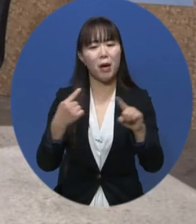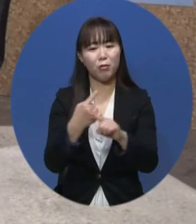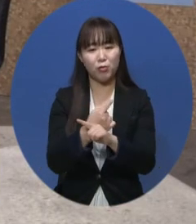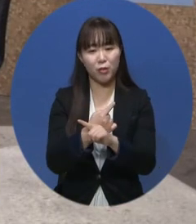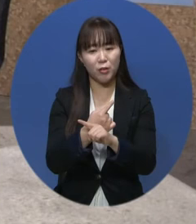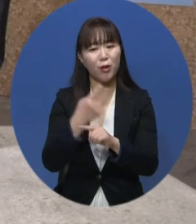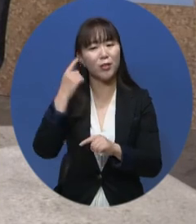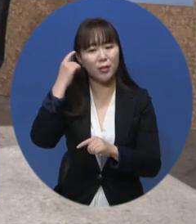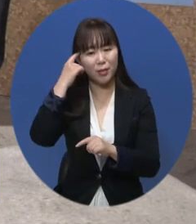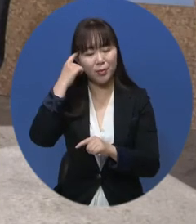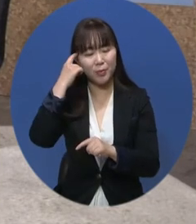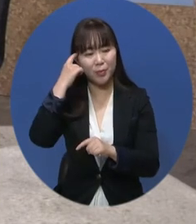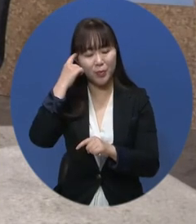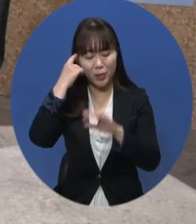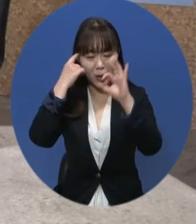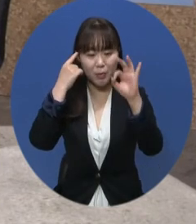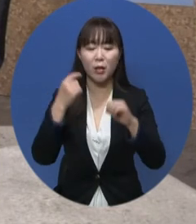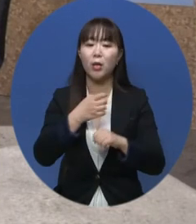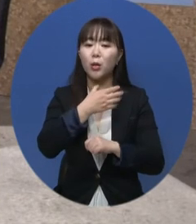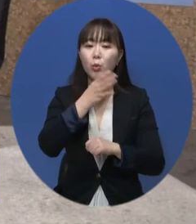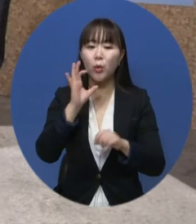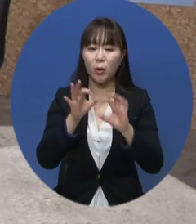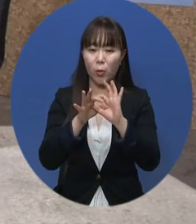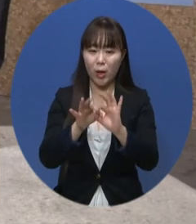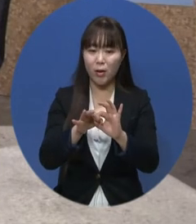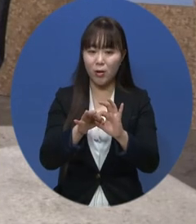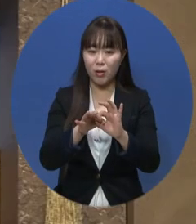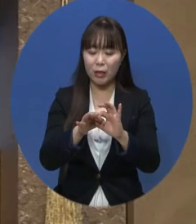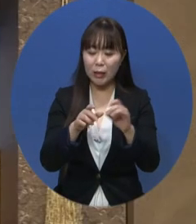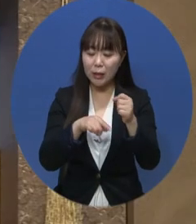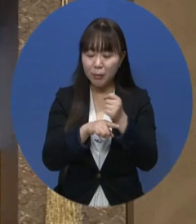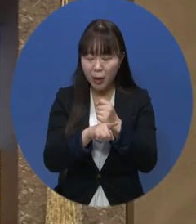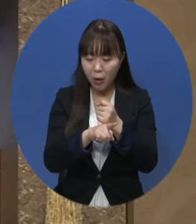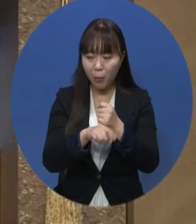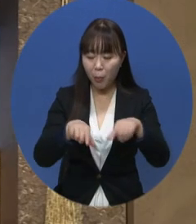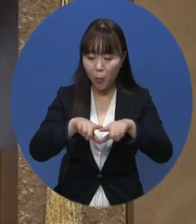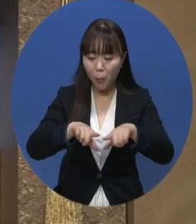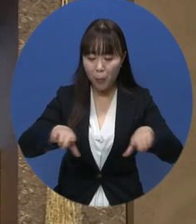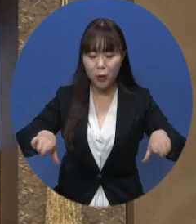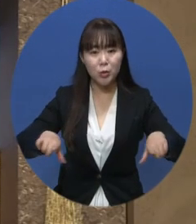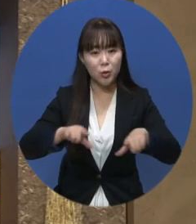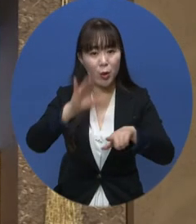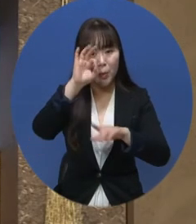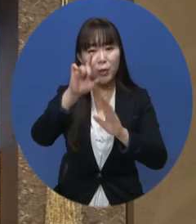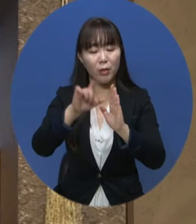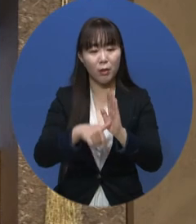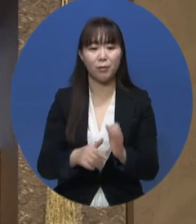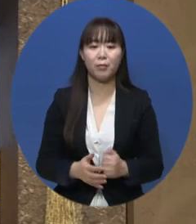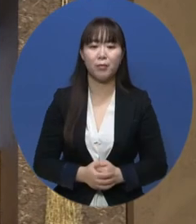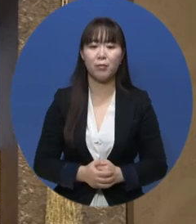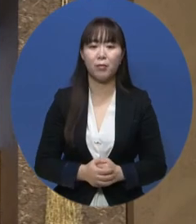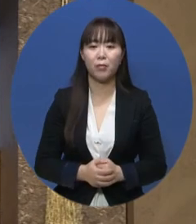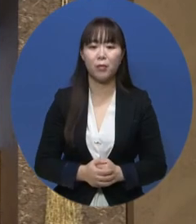생각을 해봤습니다. 우리 노인에 대한 정의가 보편적으로 이제 말할 때